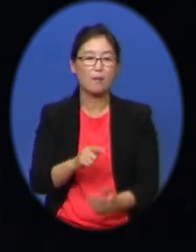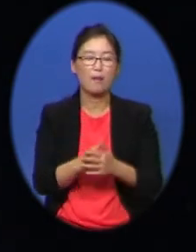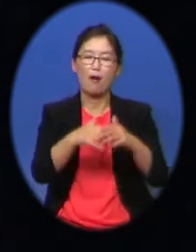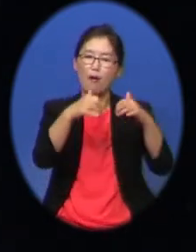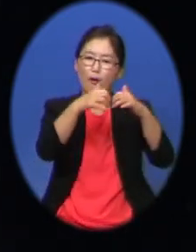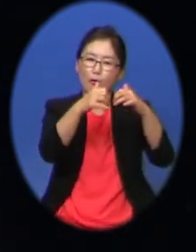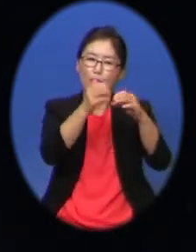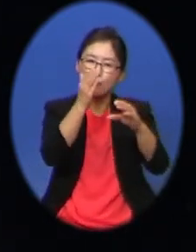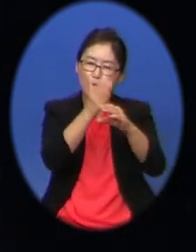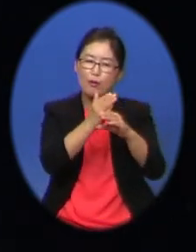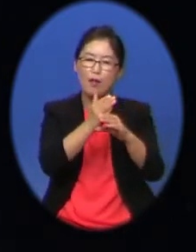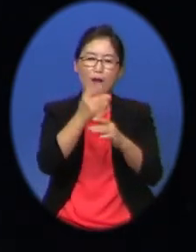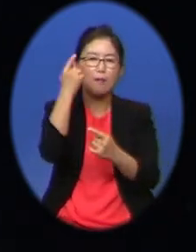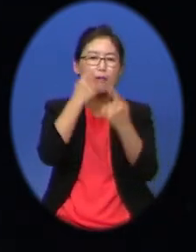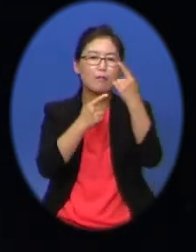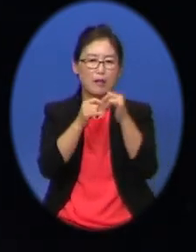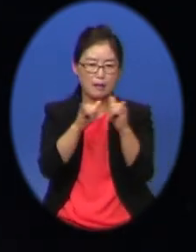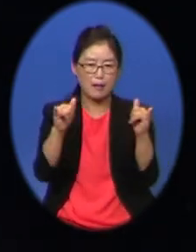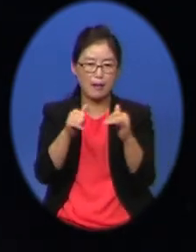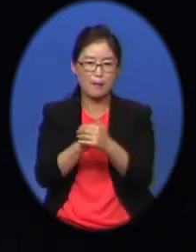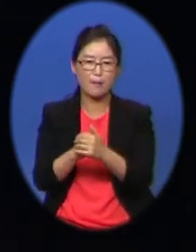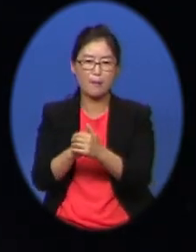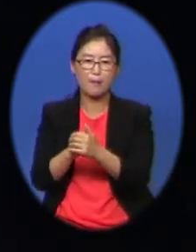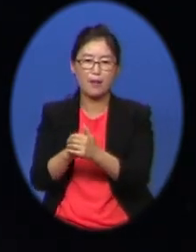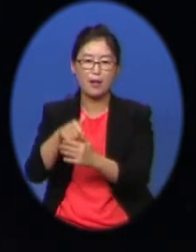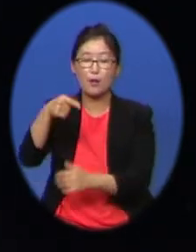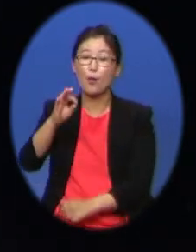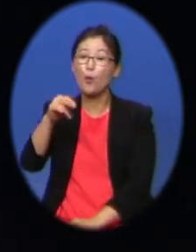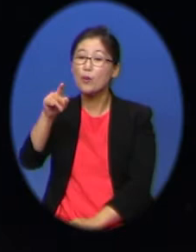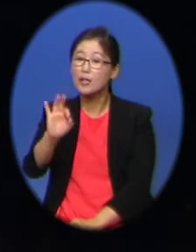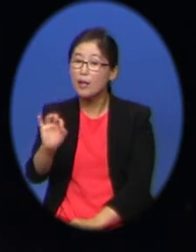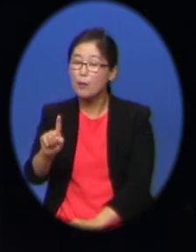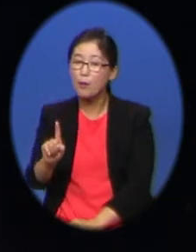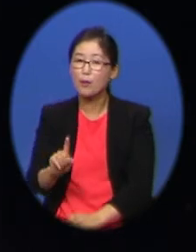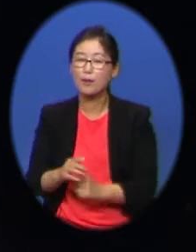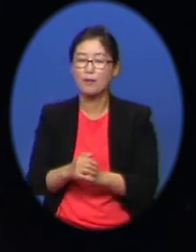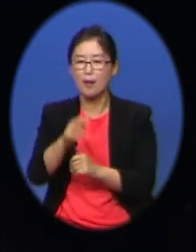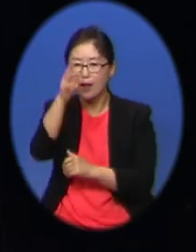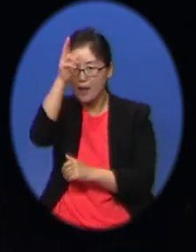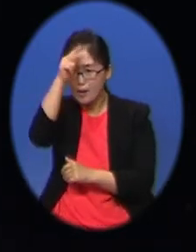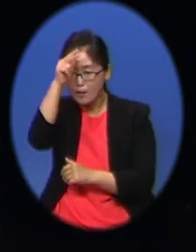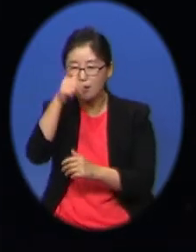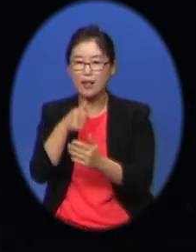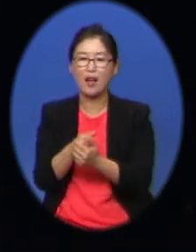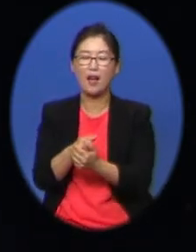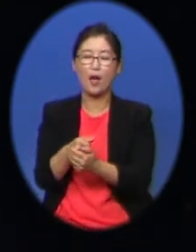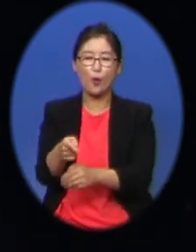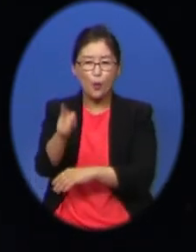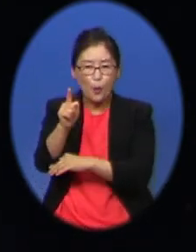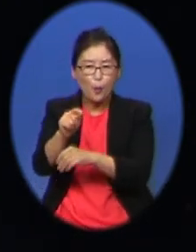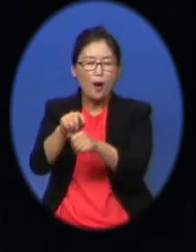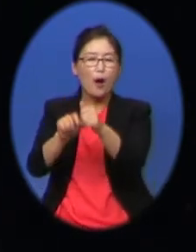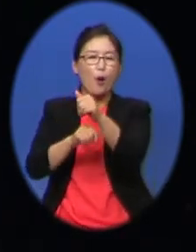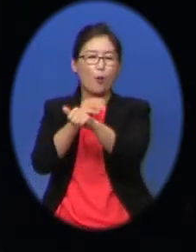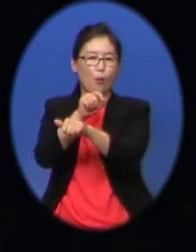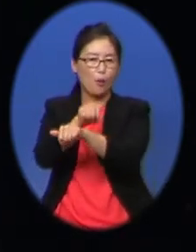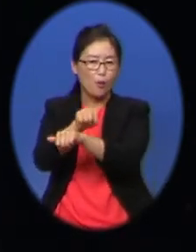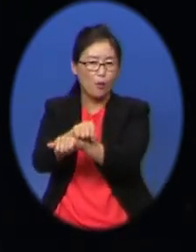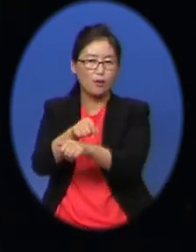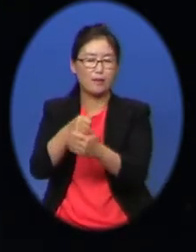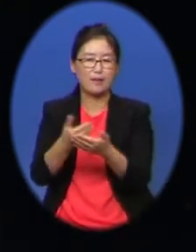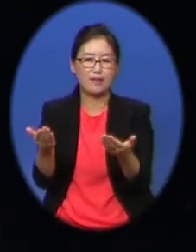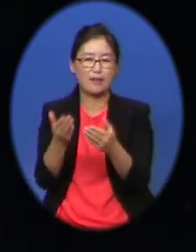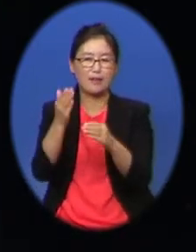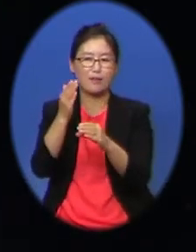분들이고, 예. 공상군경은 그 경찰, 소방공무원, 군인공무원 등이 공무 중에 부상을 입으신